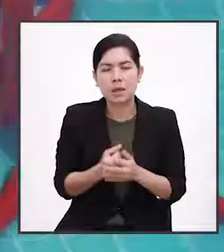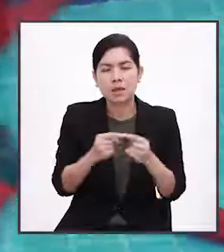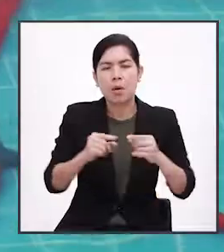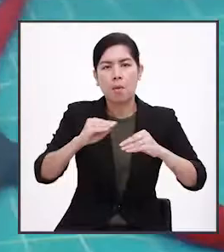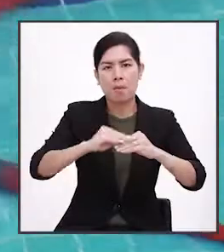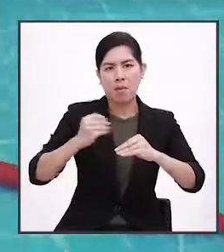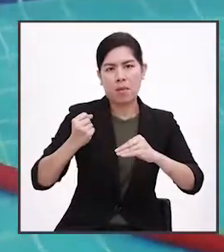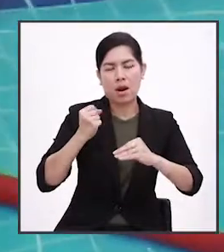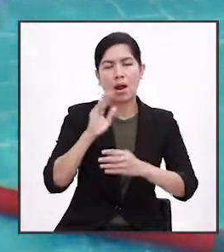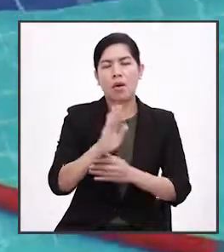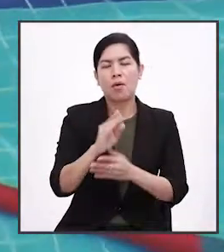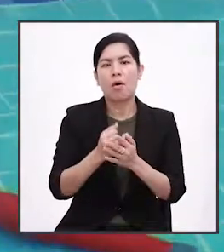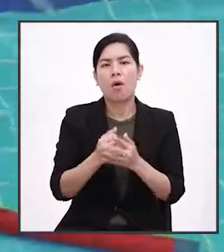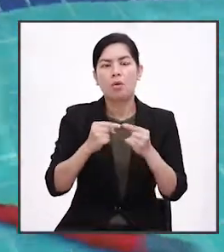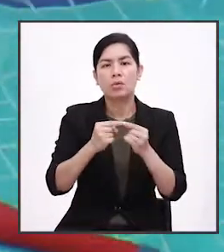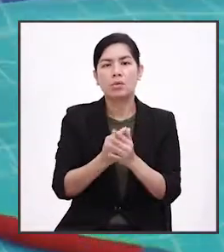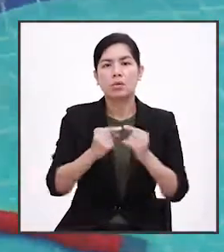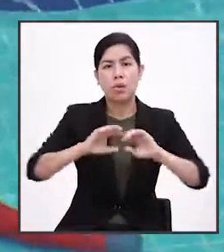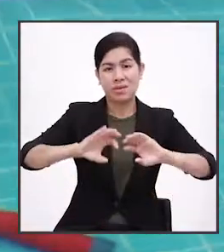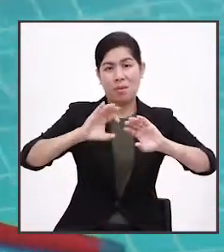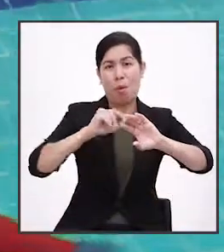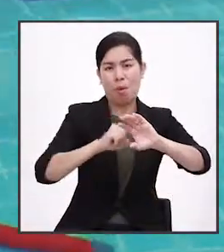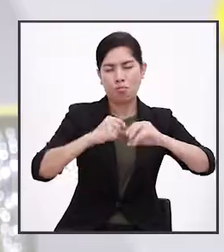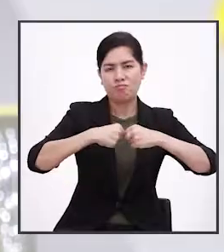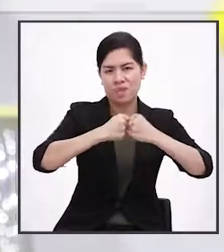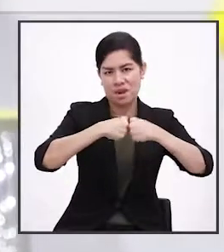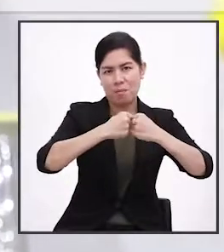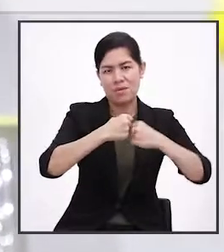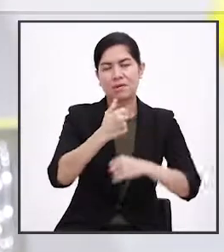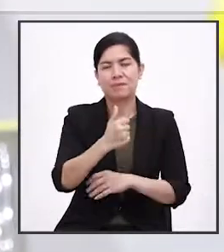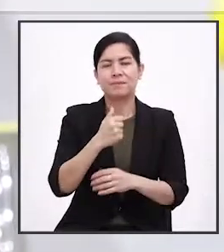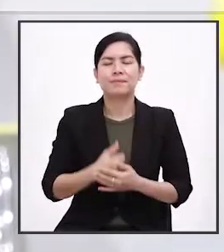ได้ป้องกันเรื่องของภาวะหกล้มที่จะเกิดขึ้นในอนาคตได้อีกด้วย